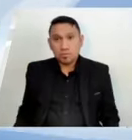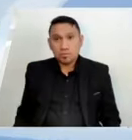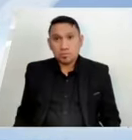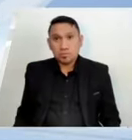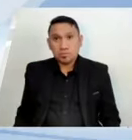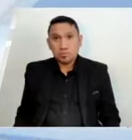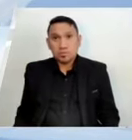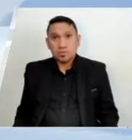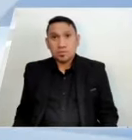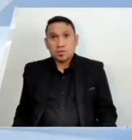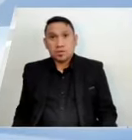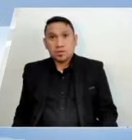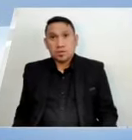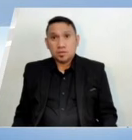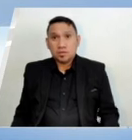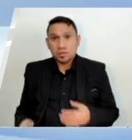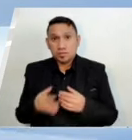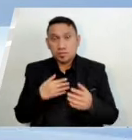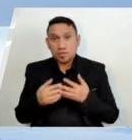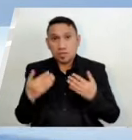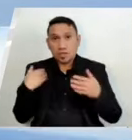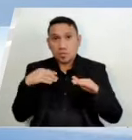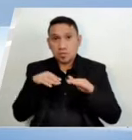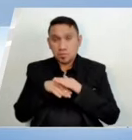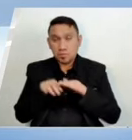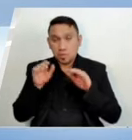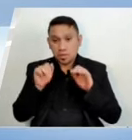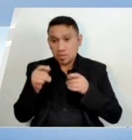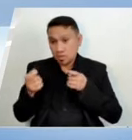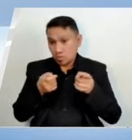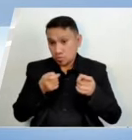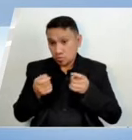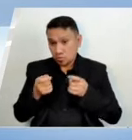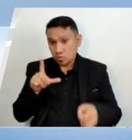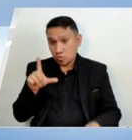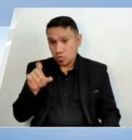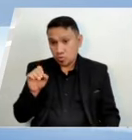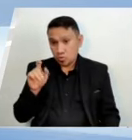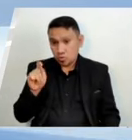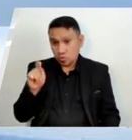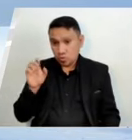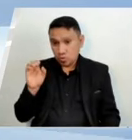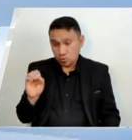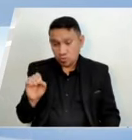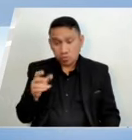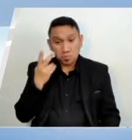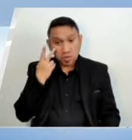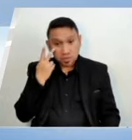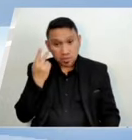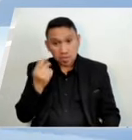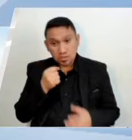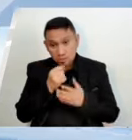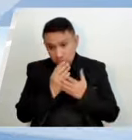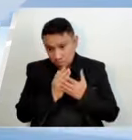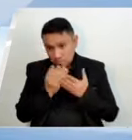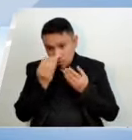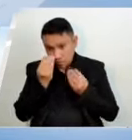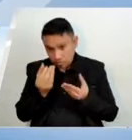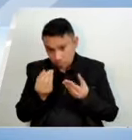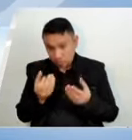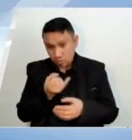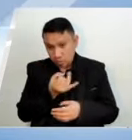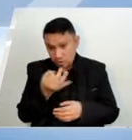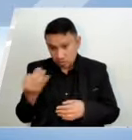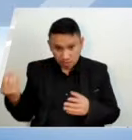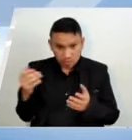por may root access pwede ng mamanipula ang loto winners pwede lang makita ang ilang impormasyon tulad ng bilang ng tumaya may third party